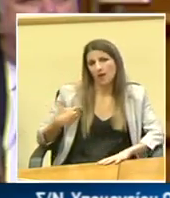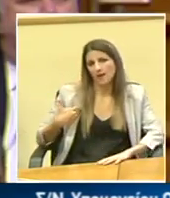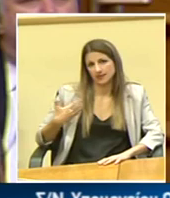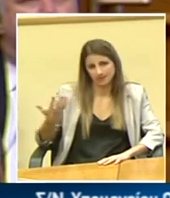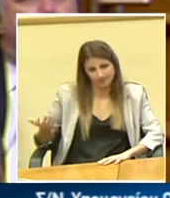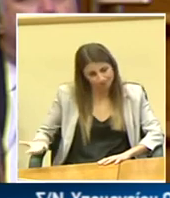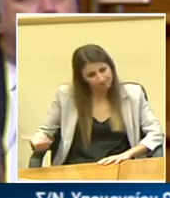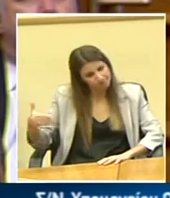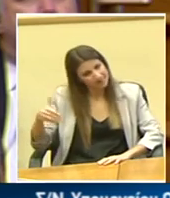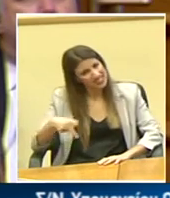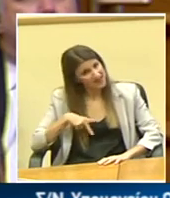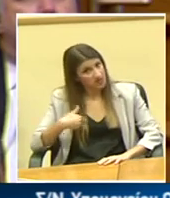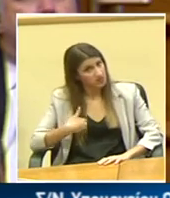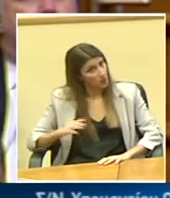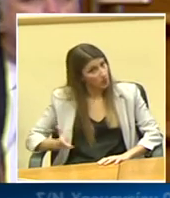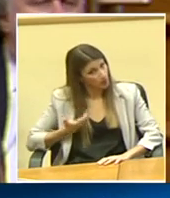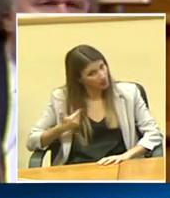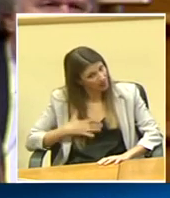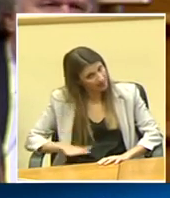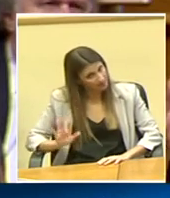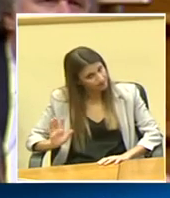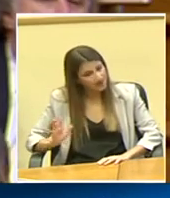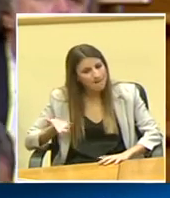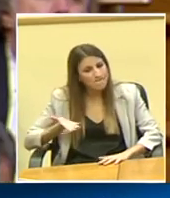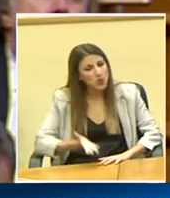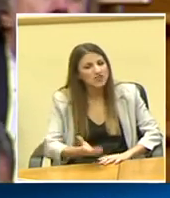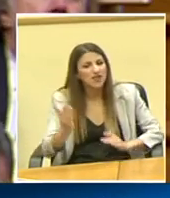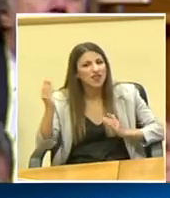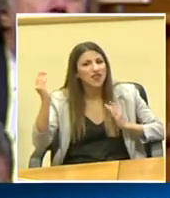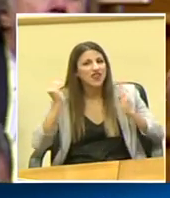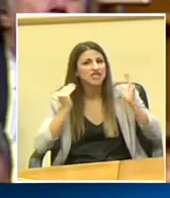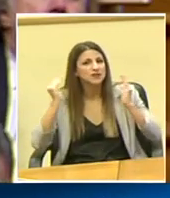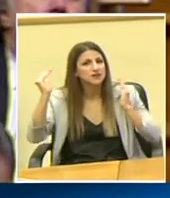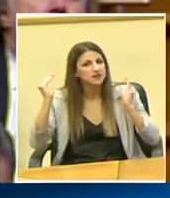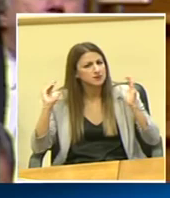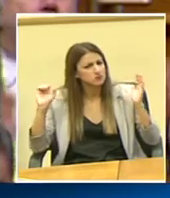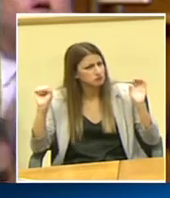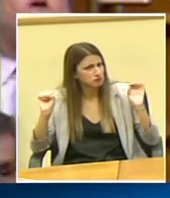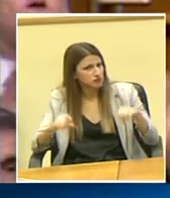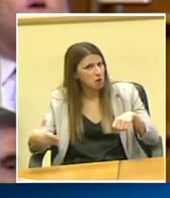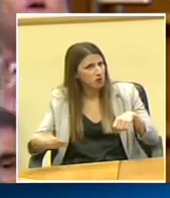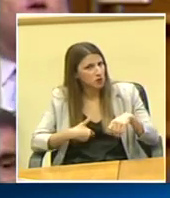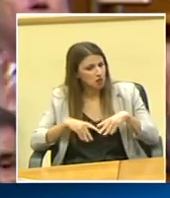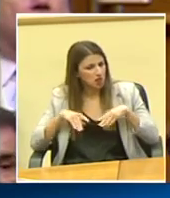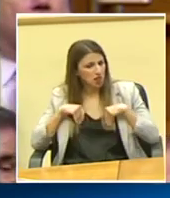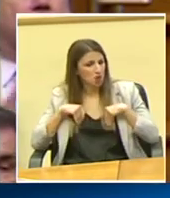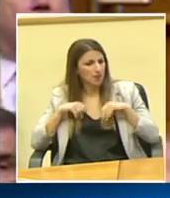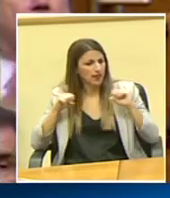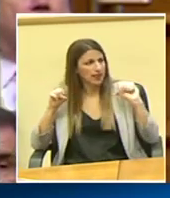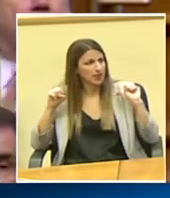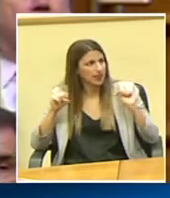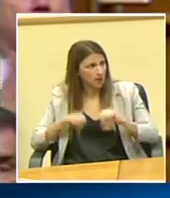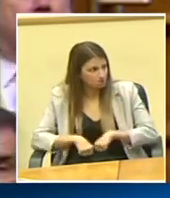στην κυβέρνησή μου είναι καλοδεχούμενη. Την καλωσορίζω. Και αν δεν υπήρχε, θα έπρεπε